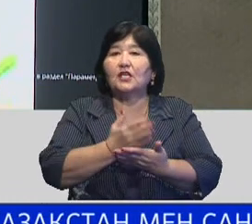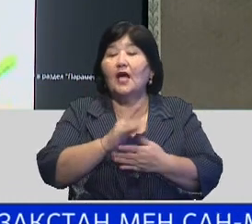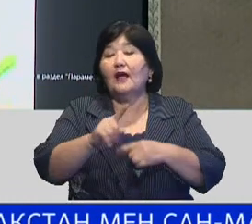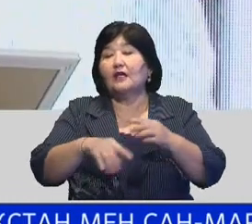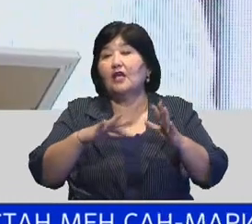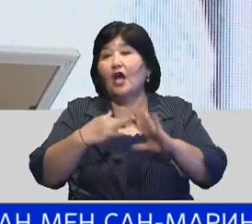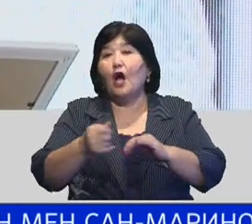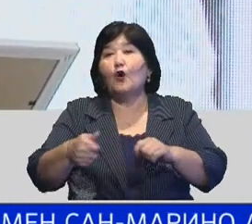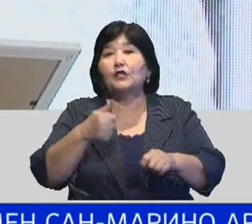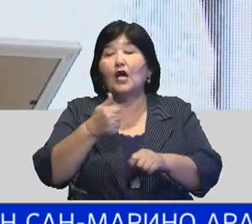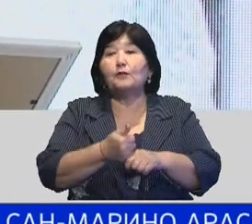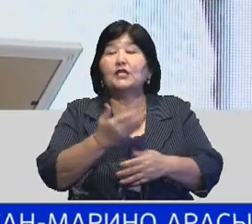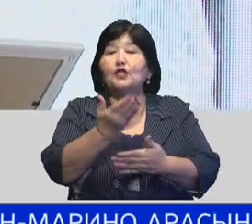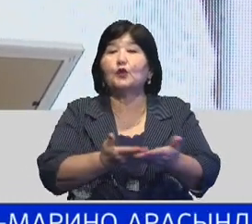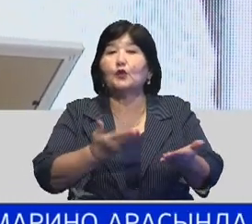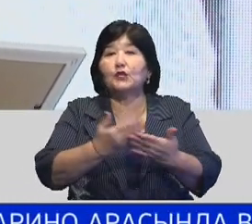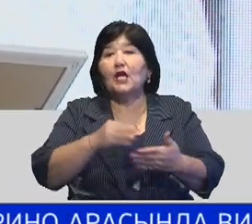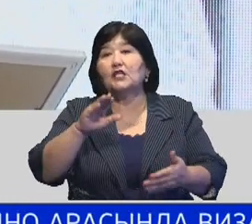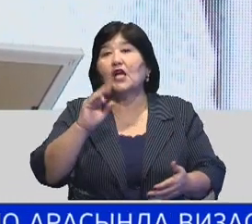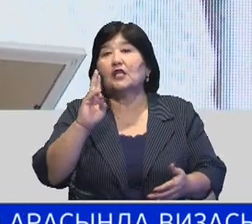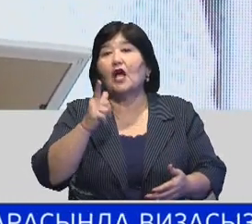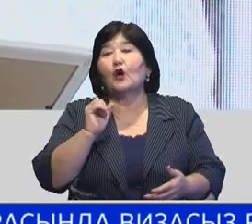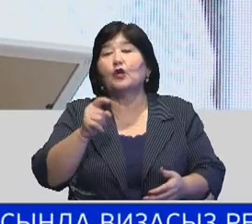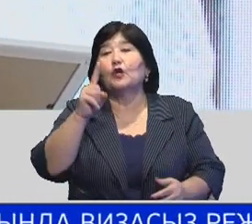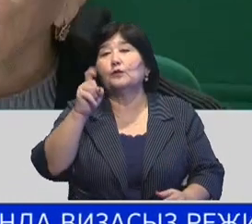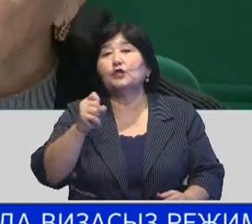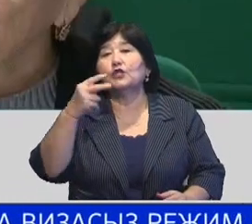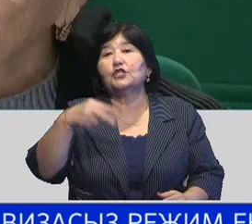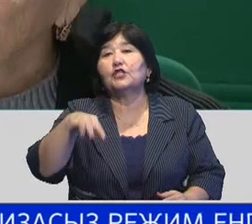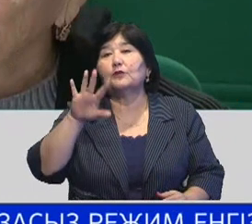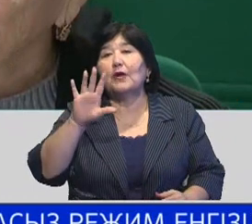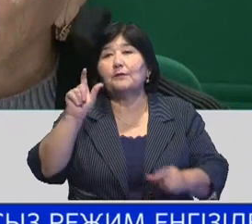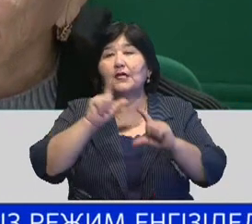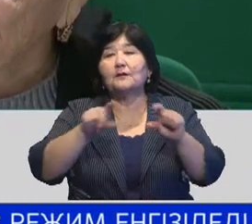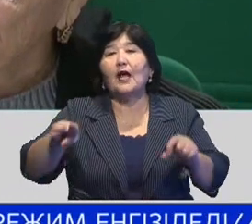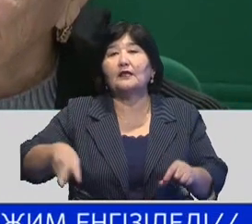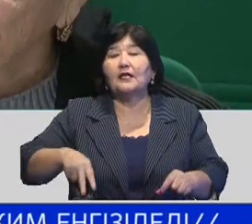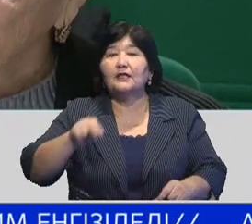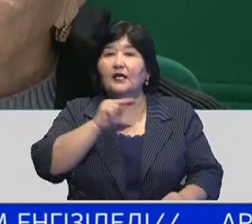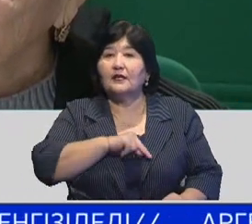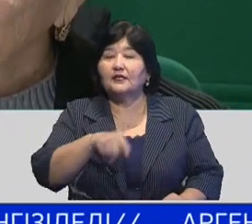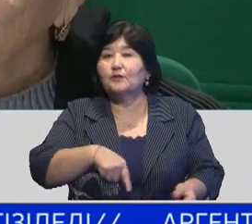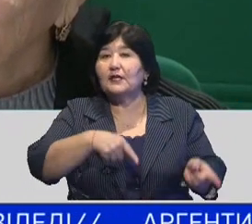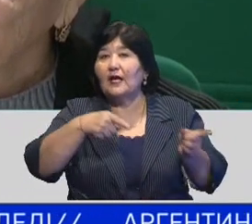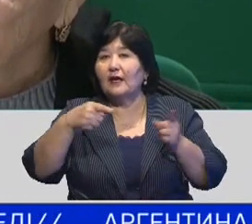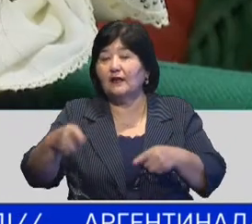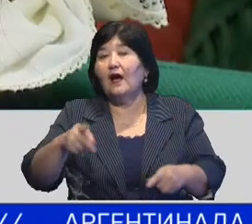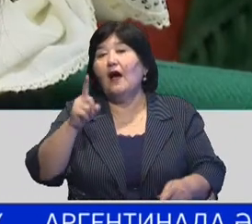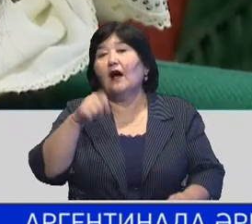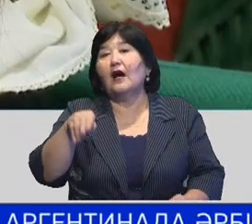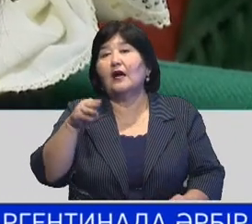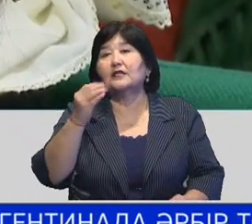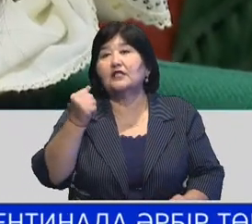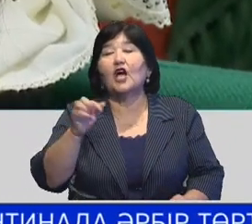аудан басшылығының ұсынысымен Жаңақорғандағы нөмірі 125-ші мектептің директоры қызметіне келді. Хадиша